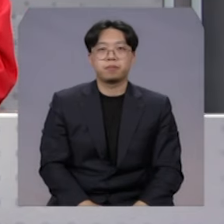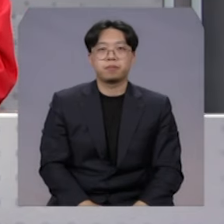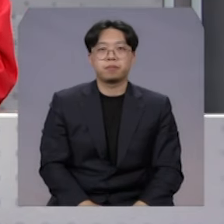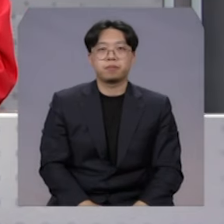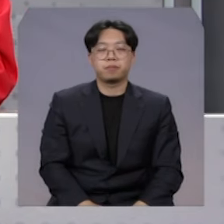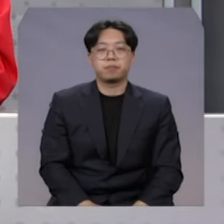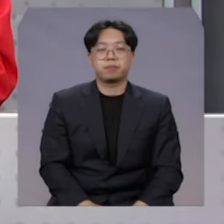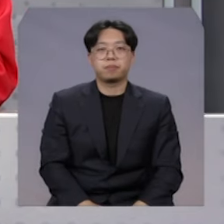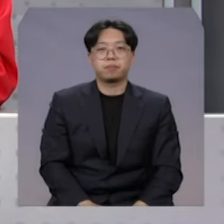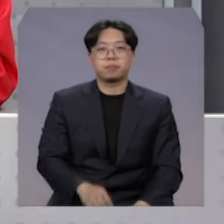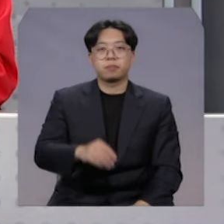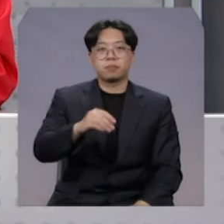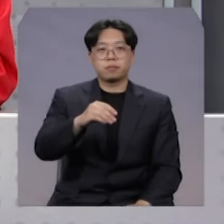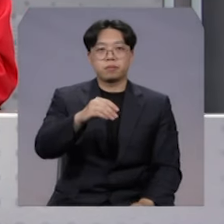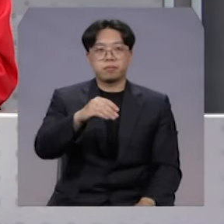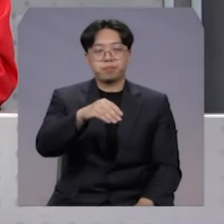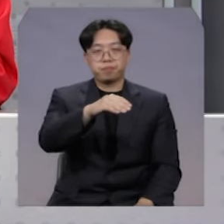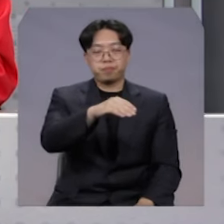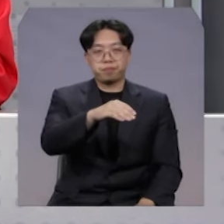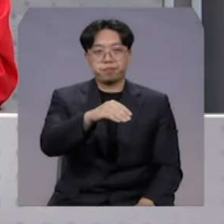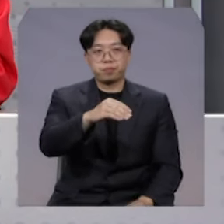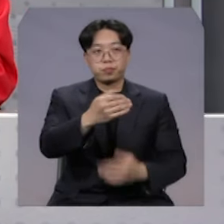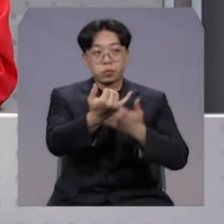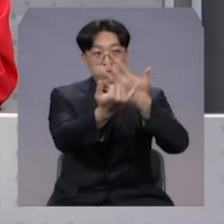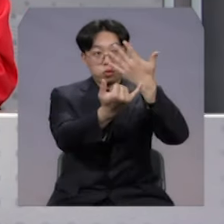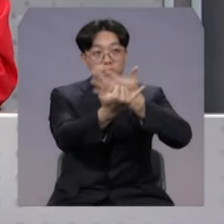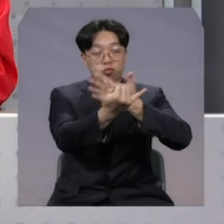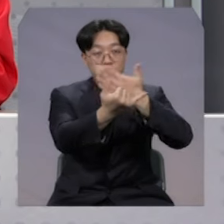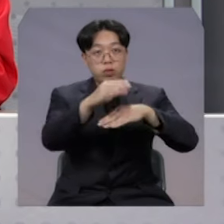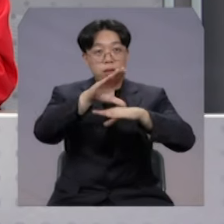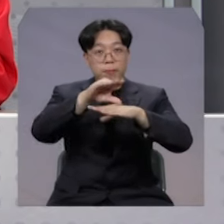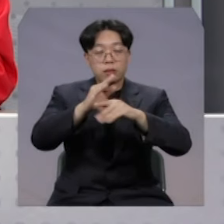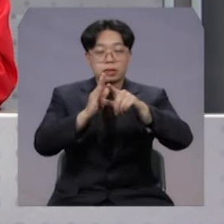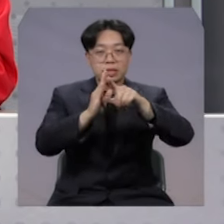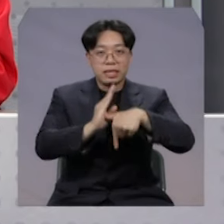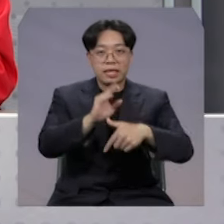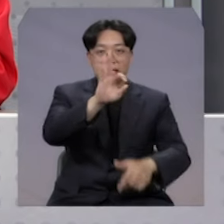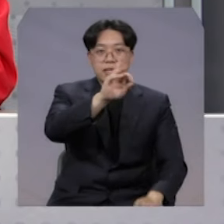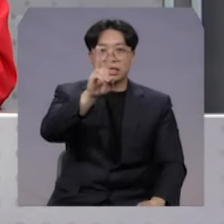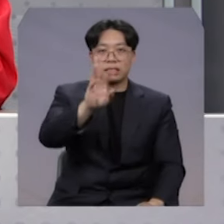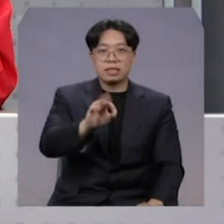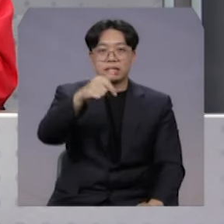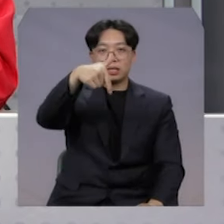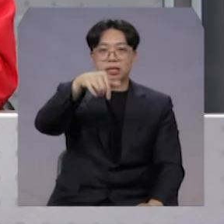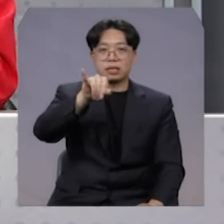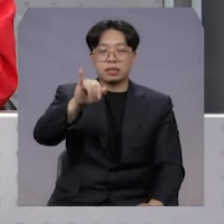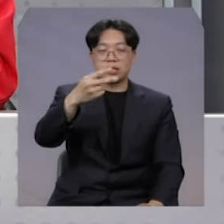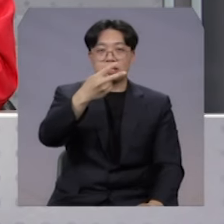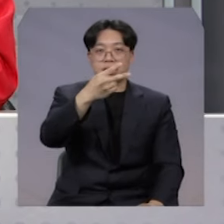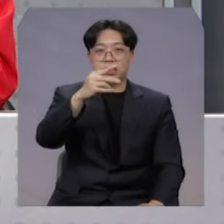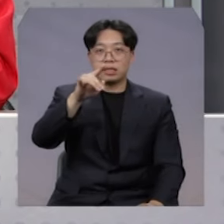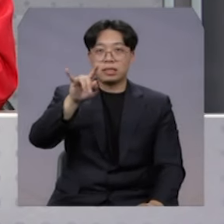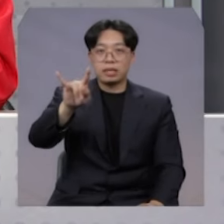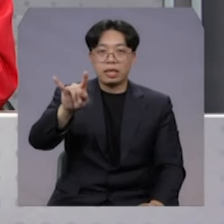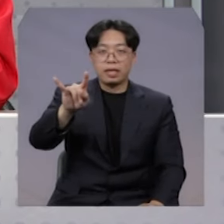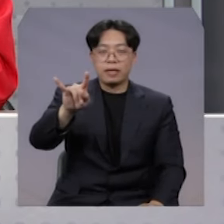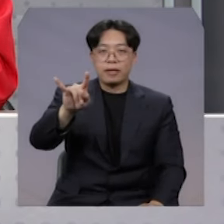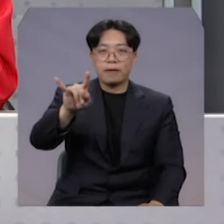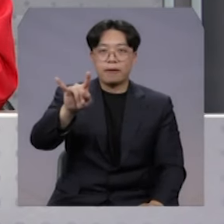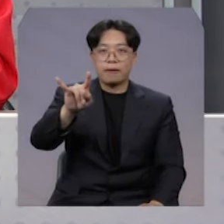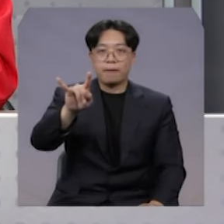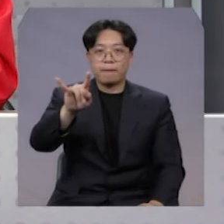질문. 김남희 후보는 네. 유튜브 방송에서 양기대 의원을 실제로 경선 운동을 딱 나흘 하면서 이겼다.